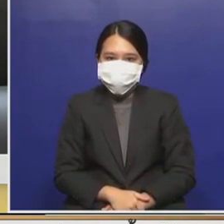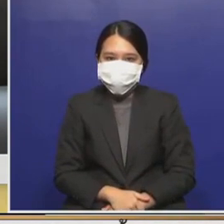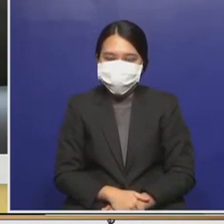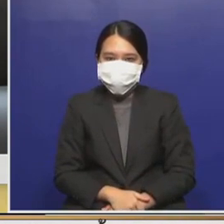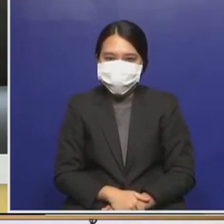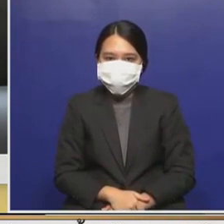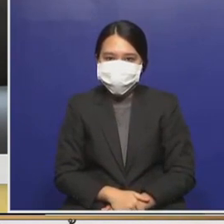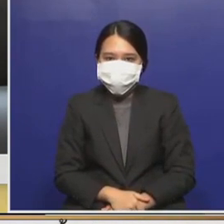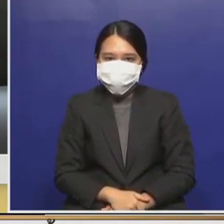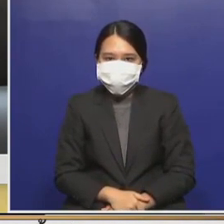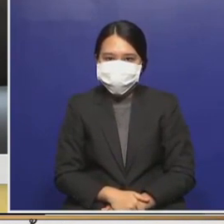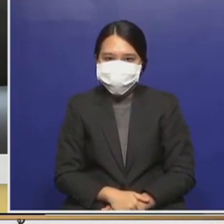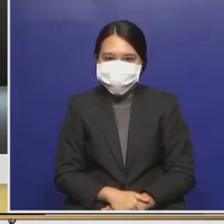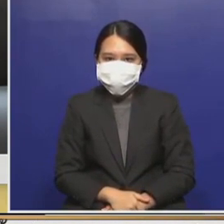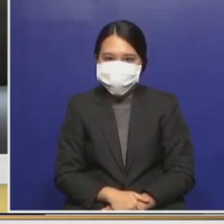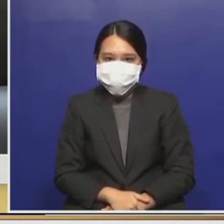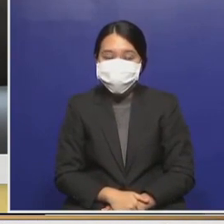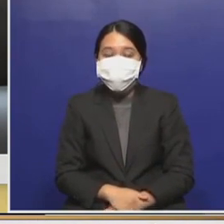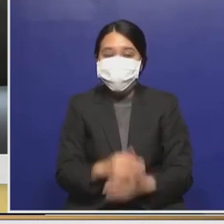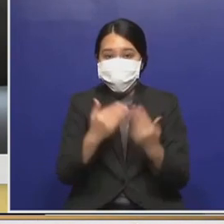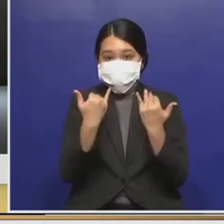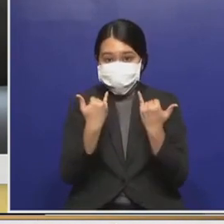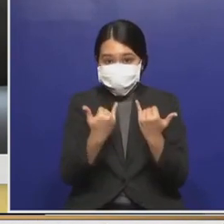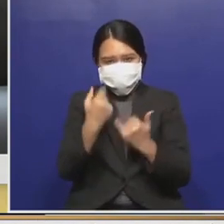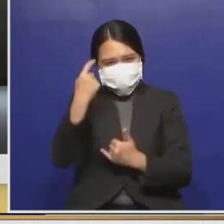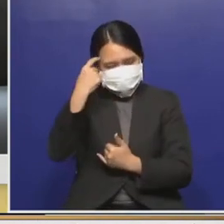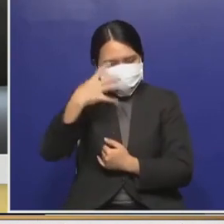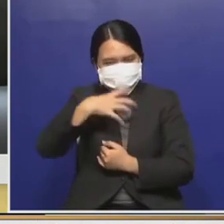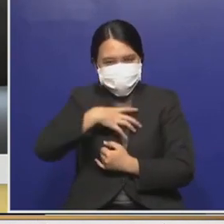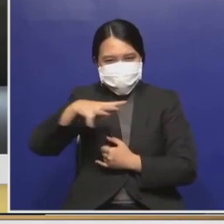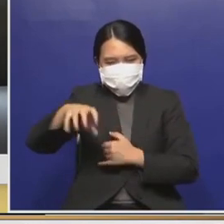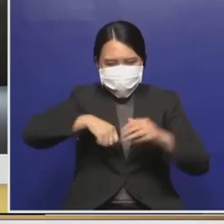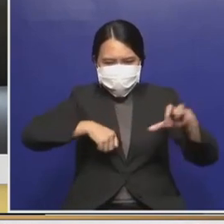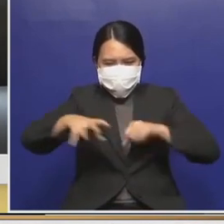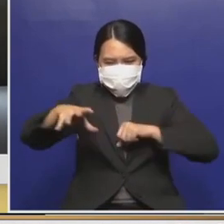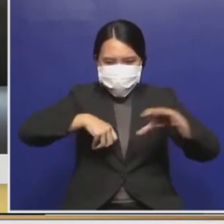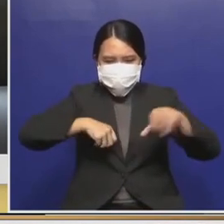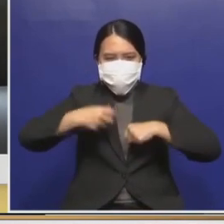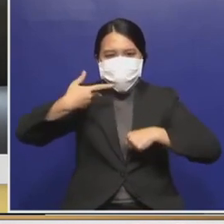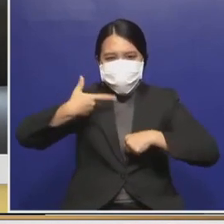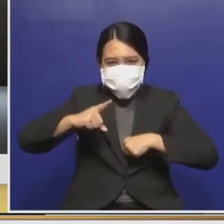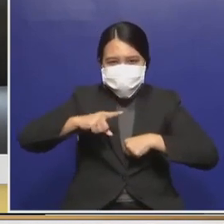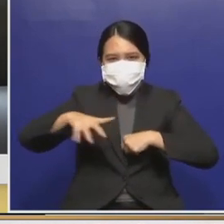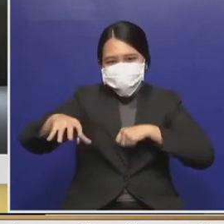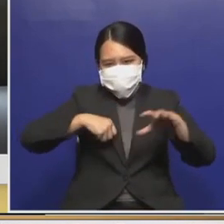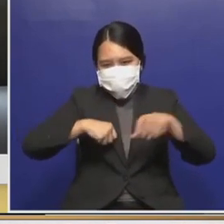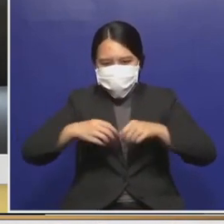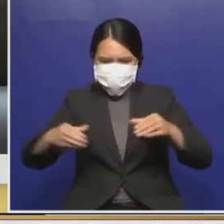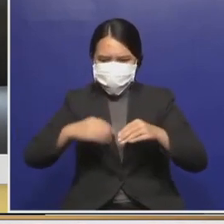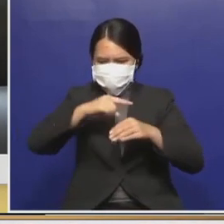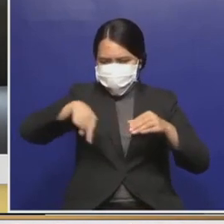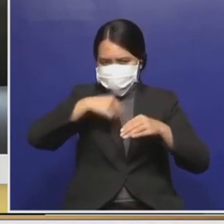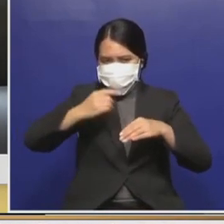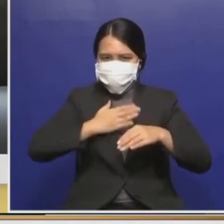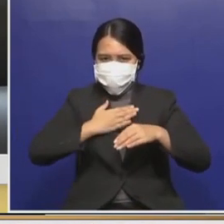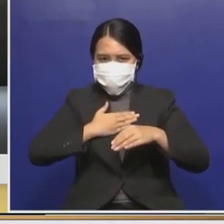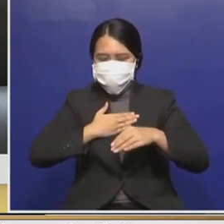วนนี้ ท่านอย่ามวแต่หาผประโยชน์ ให้กัพักพวกเลยครับประเทศมจะลมสลายแล้ว